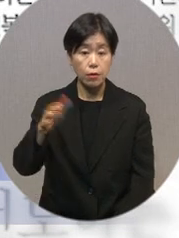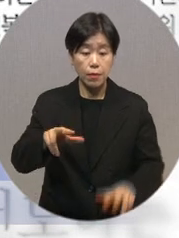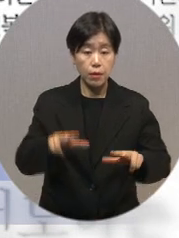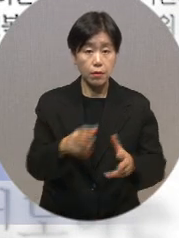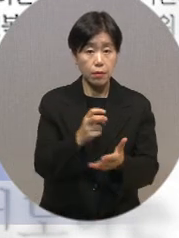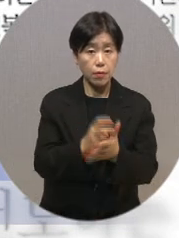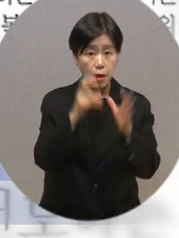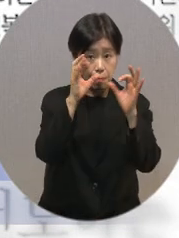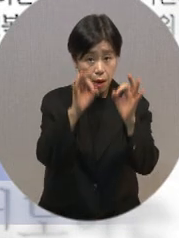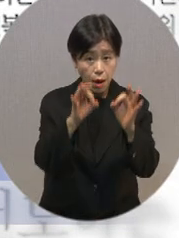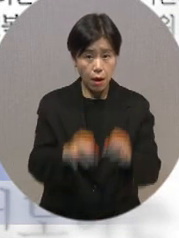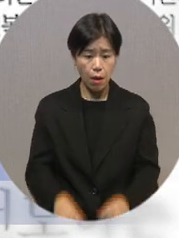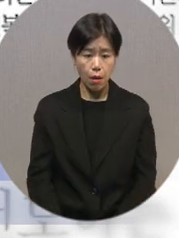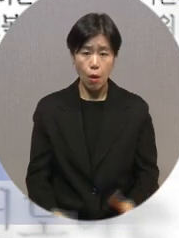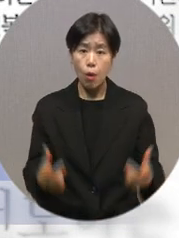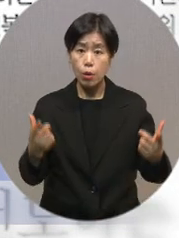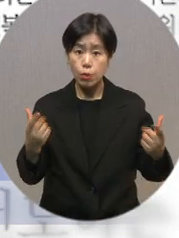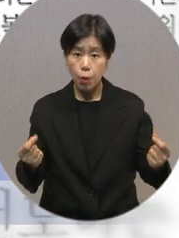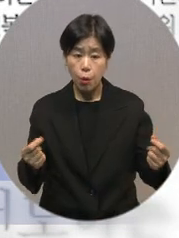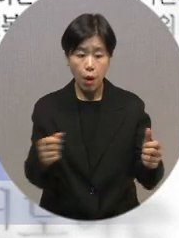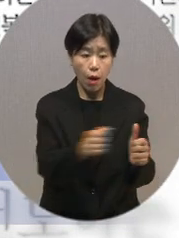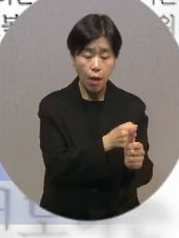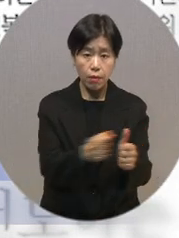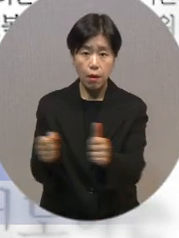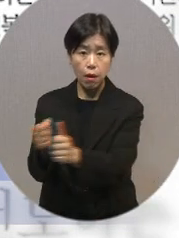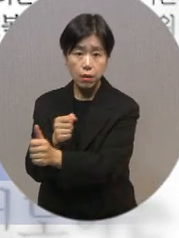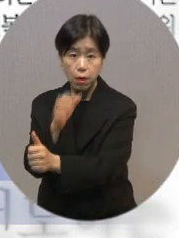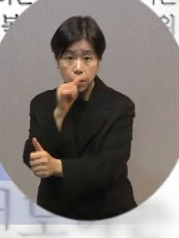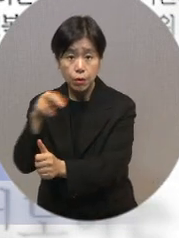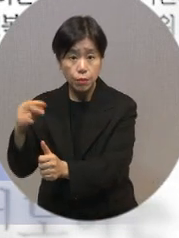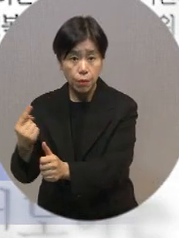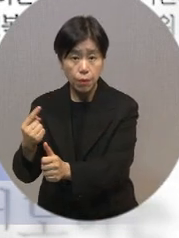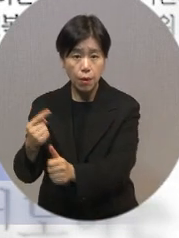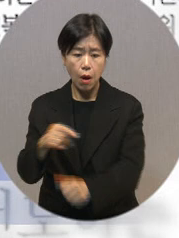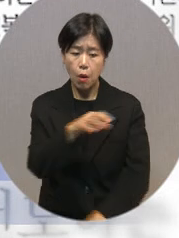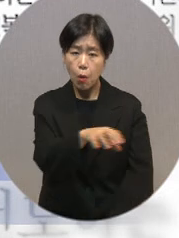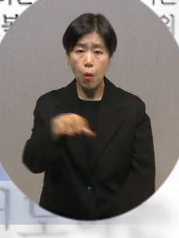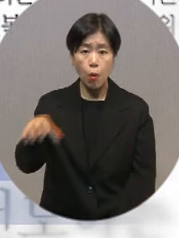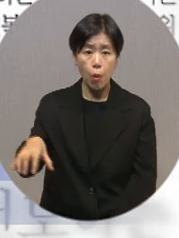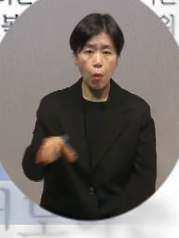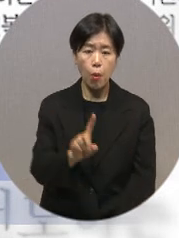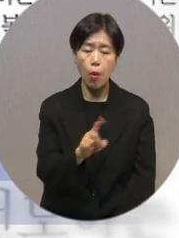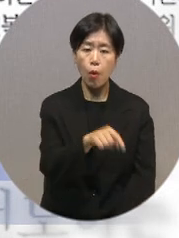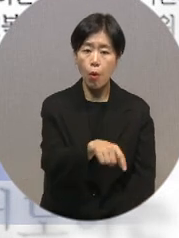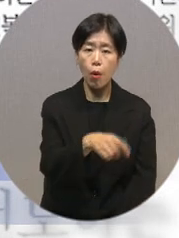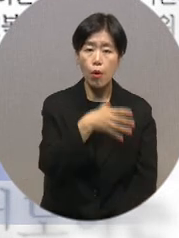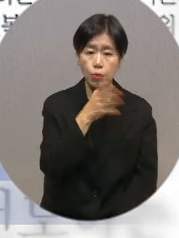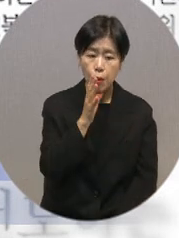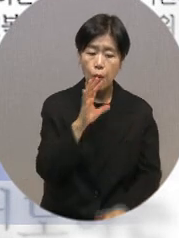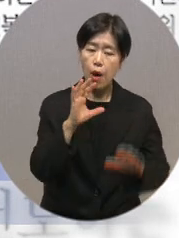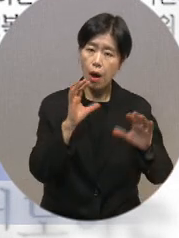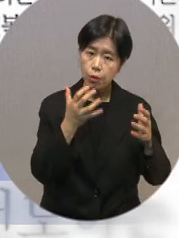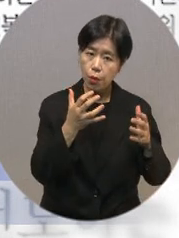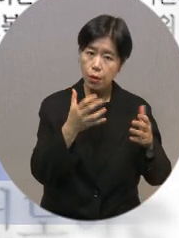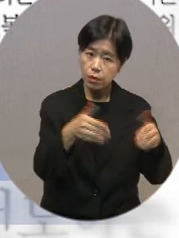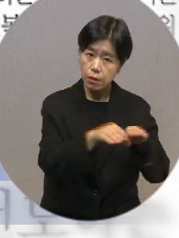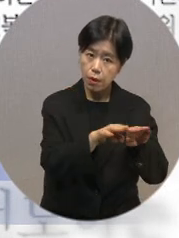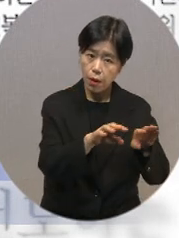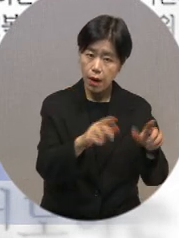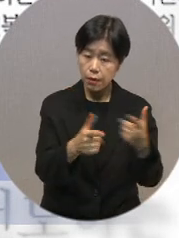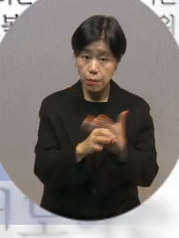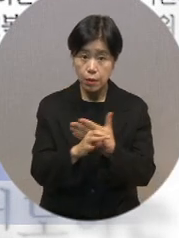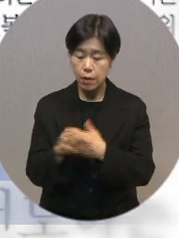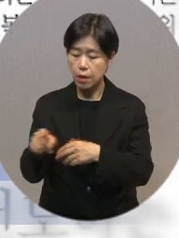현행법에는 동일한 학대 행위가 발생해도 해당 장소가 노인 또는 아동 시설인지